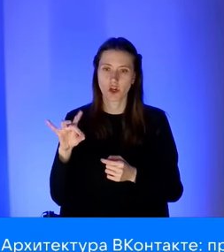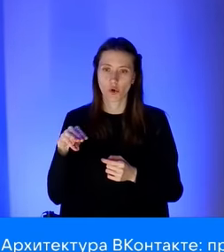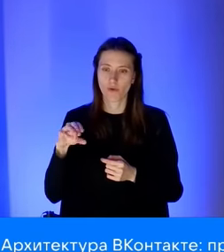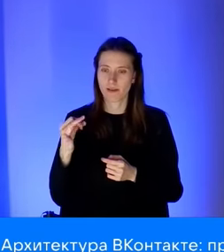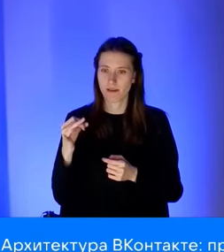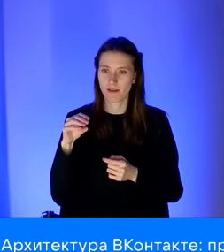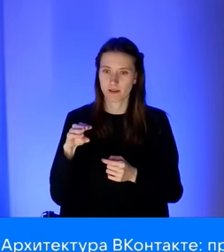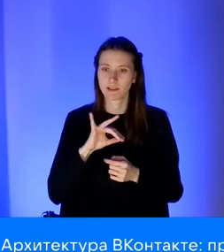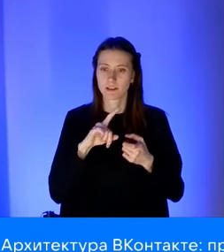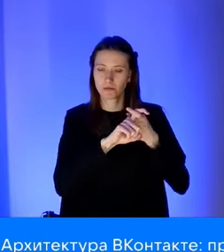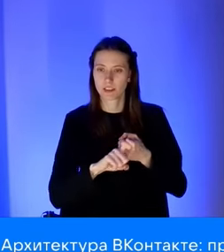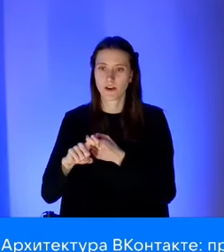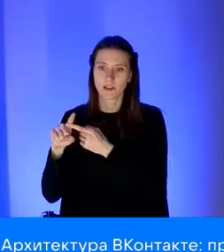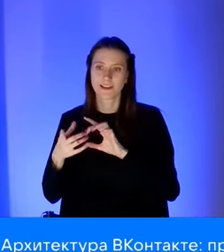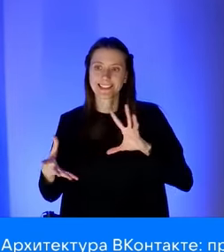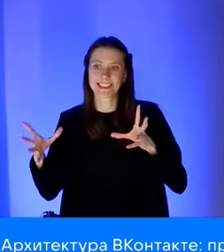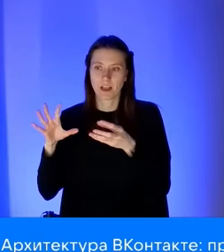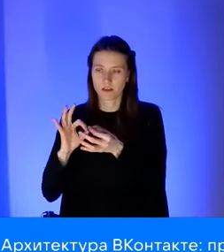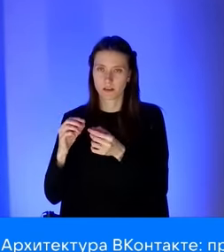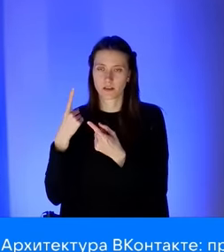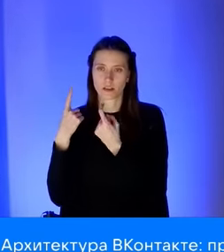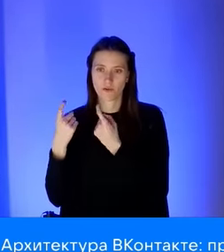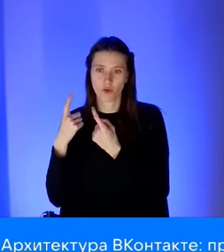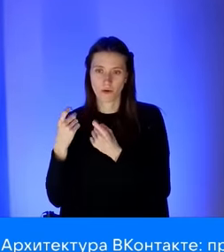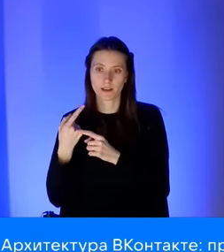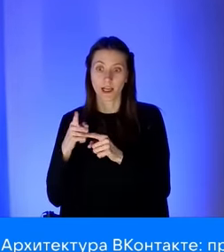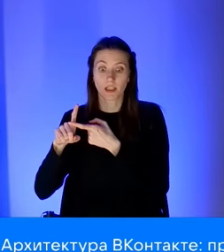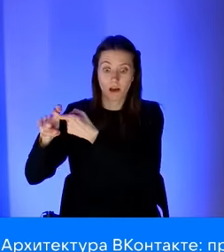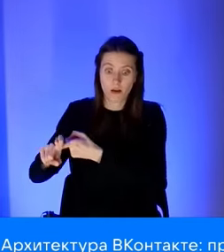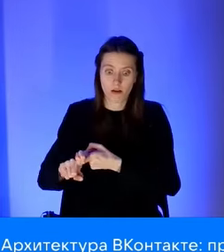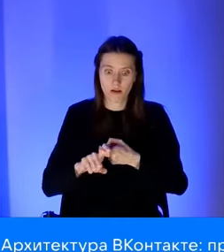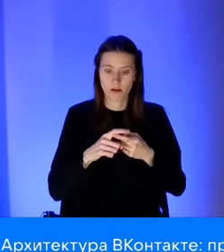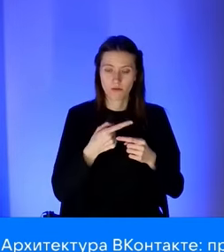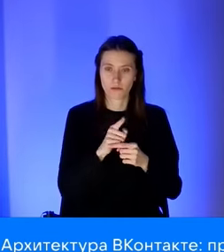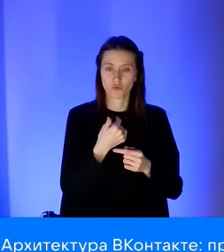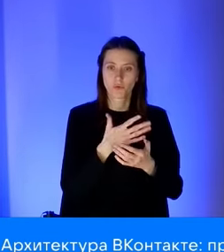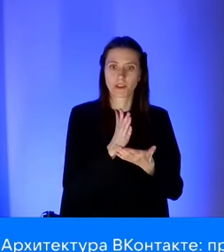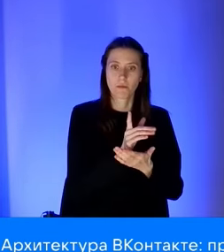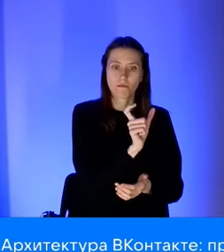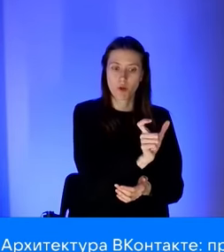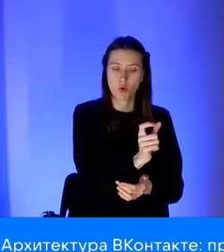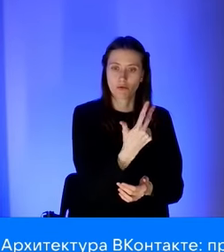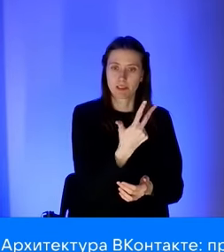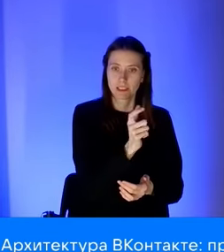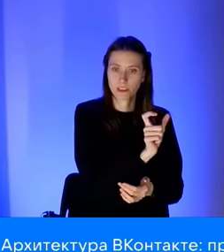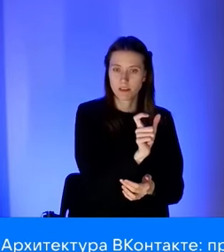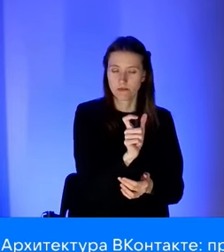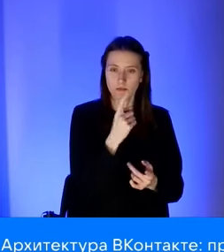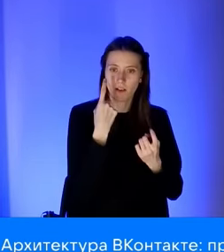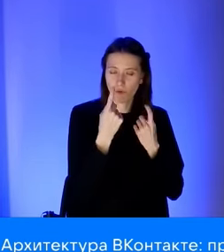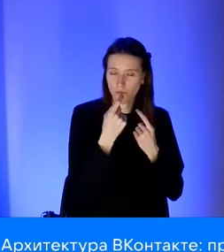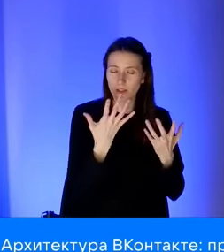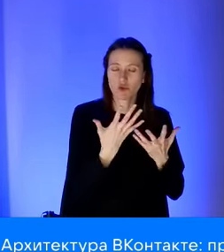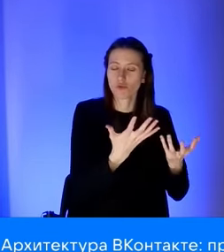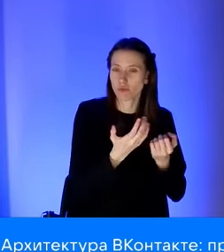целостности который включает в себя предыдущий блок целостности плюс данные следующие до него то есть некоторая идея